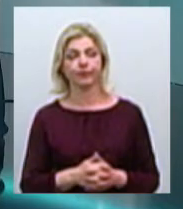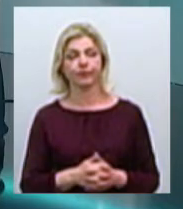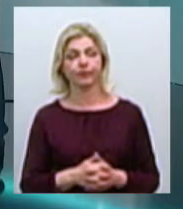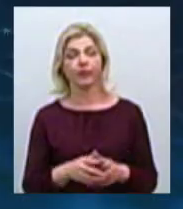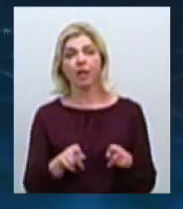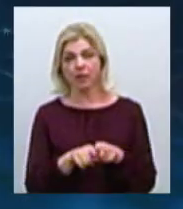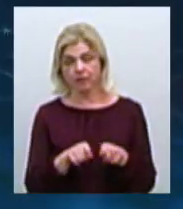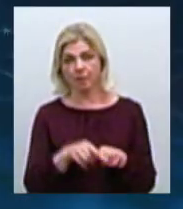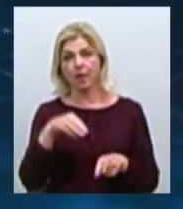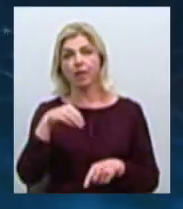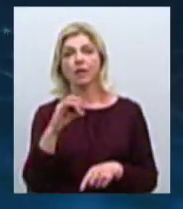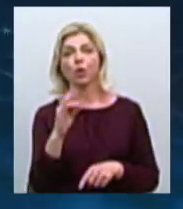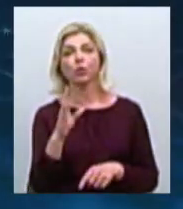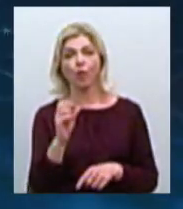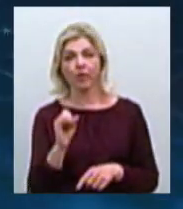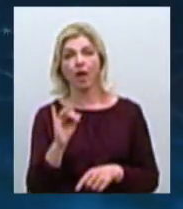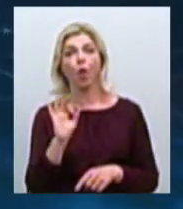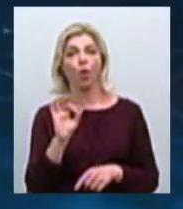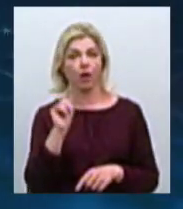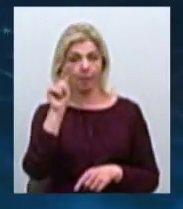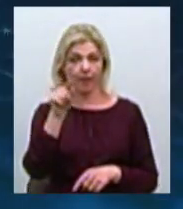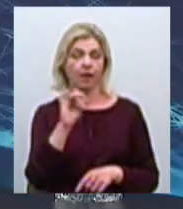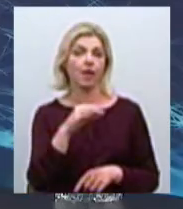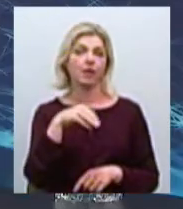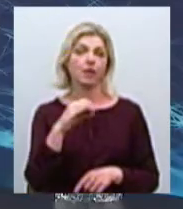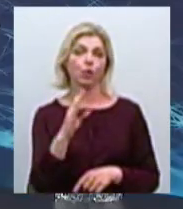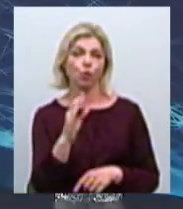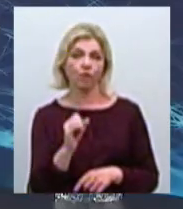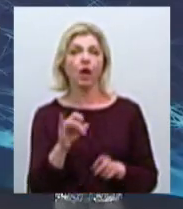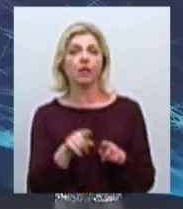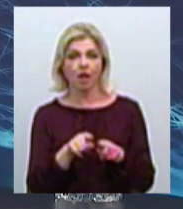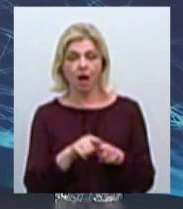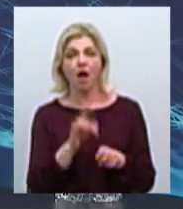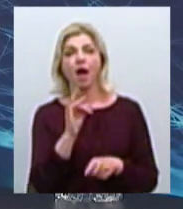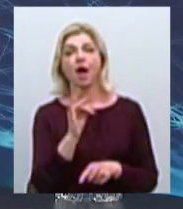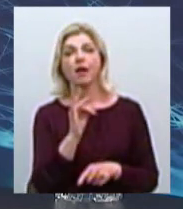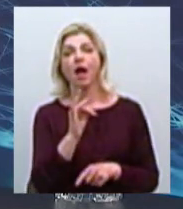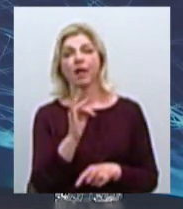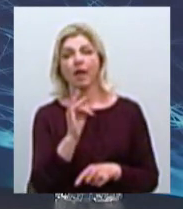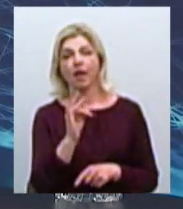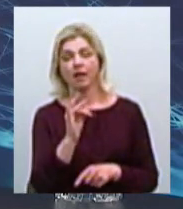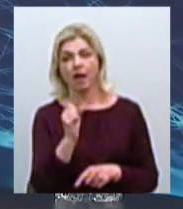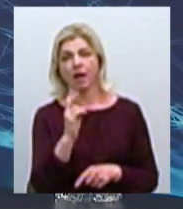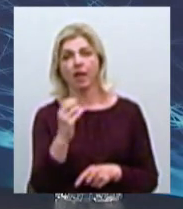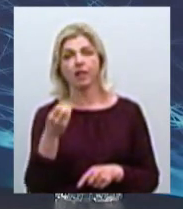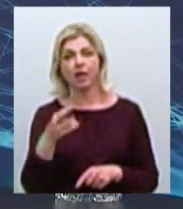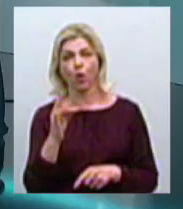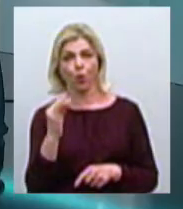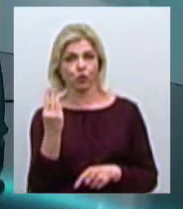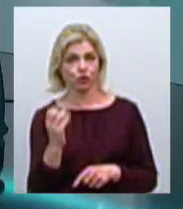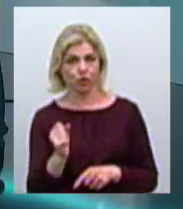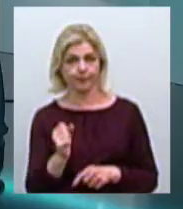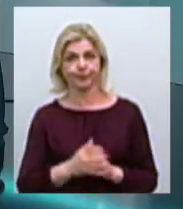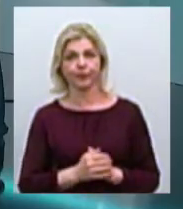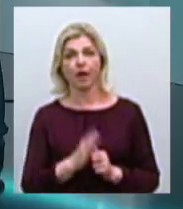само Тернівка. Да, корабельная Терновка. Такая же ситуация у нас и в Ракетной Рощи. Там тоже проблема с выездом оттуда вечером. Ви